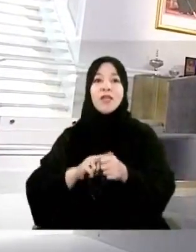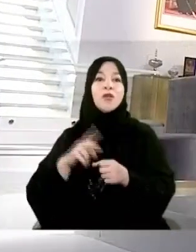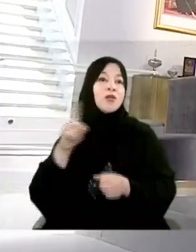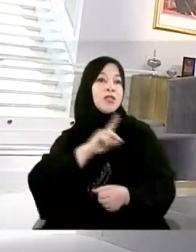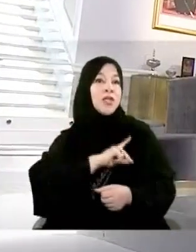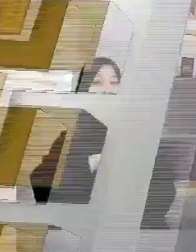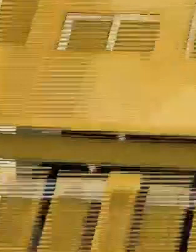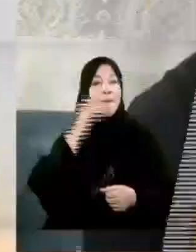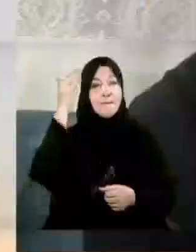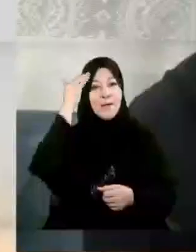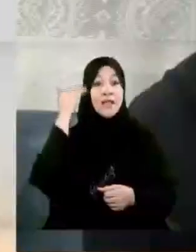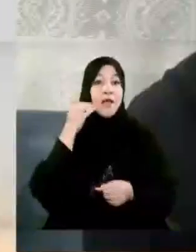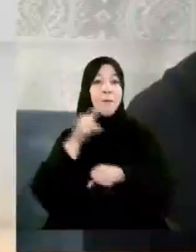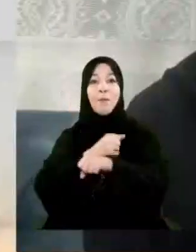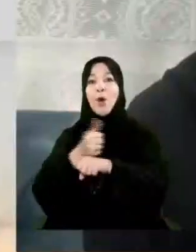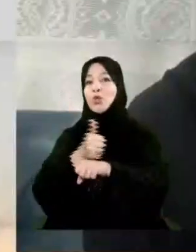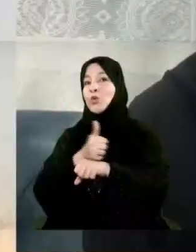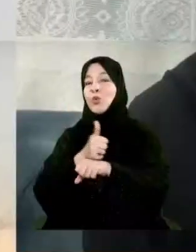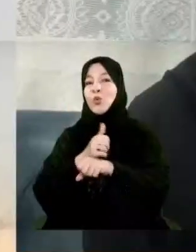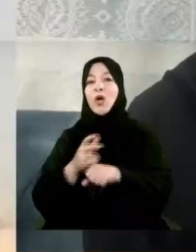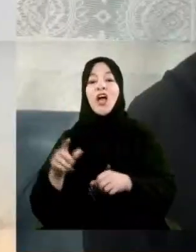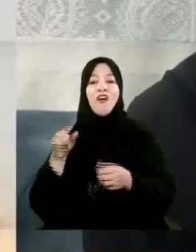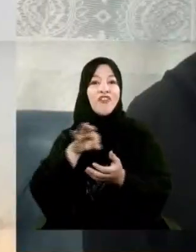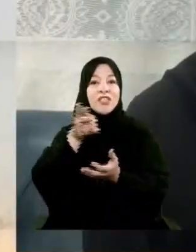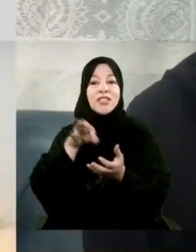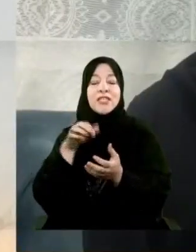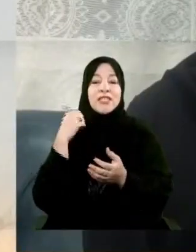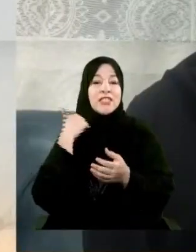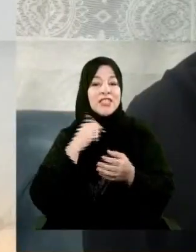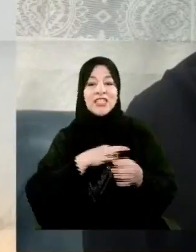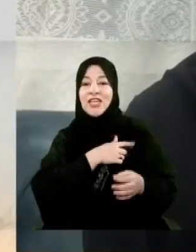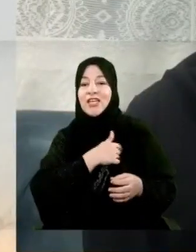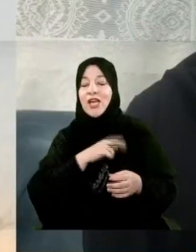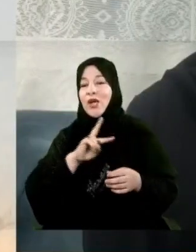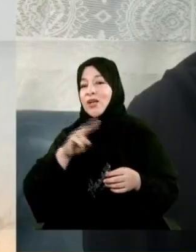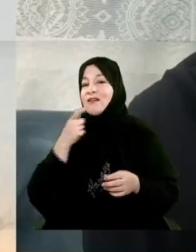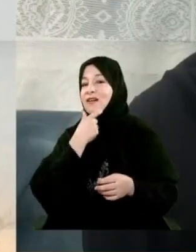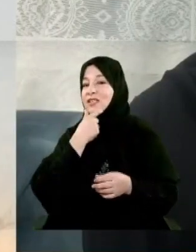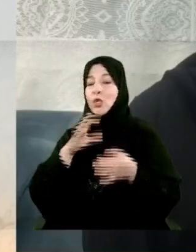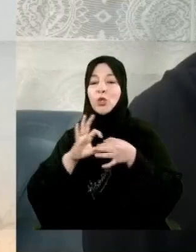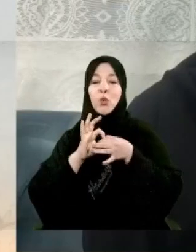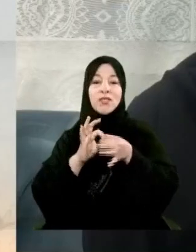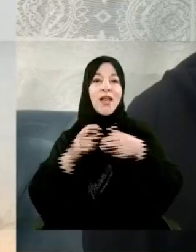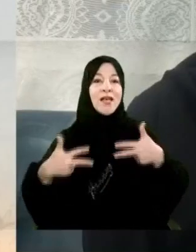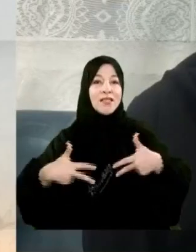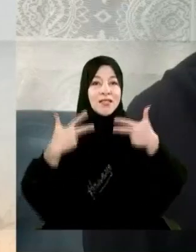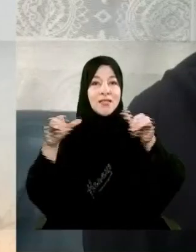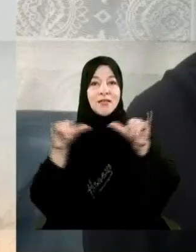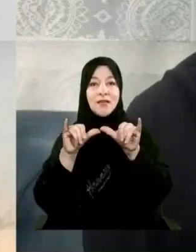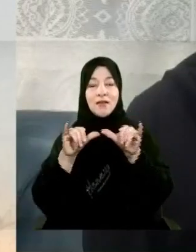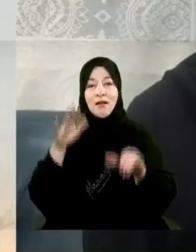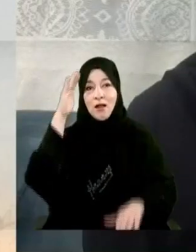سالم الجلندانية صاحبة مشروع مكافحة فطر لاسي دوبليديا، وتنضم معنا عن طريق الاتصال المرئي. أهلا وسهلا بك